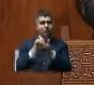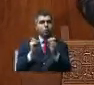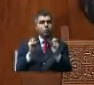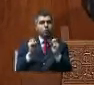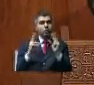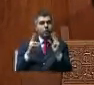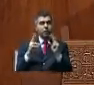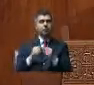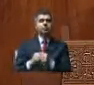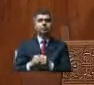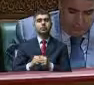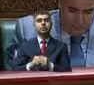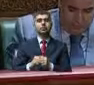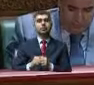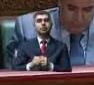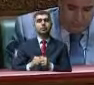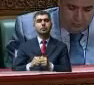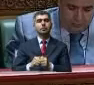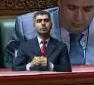عاد خرجته للوجود.